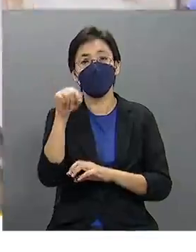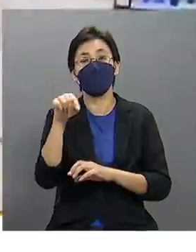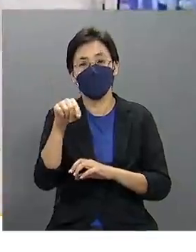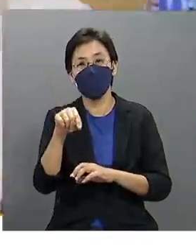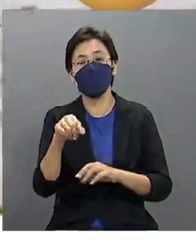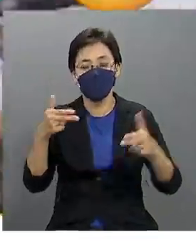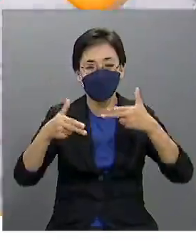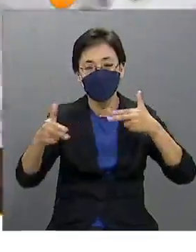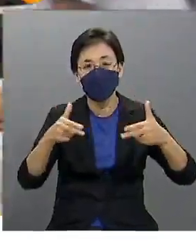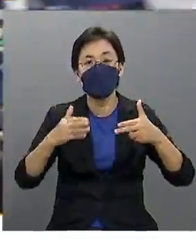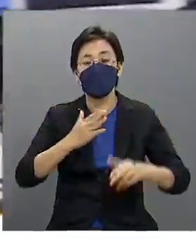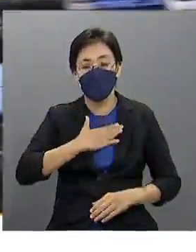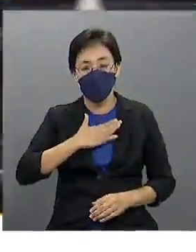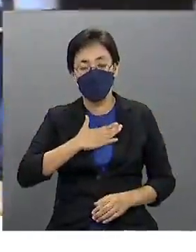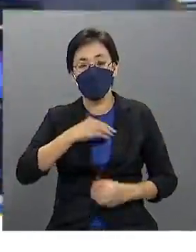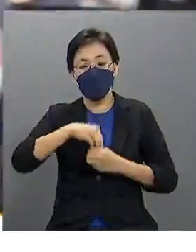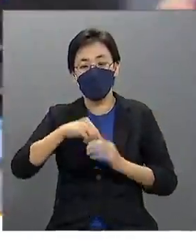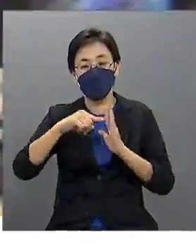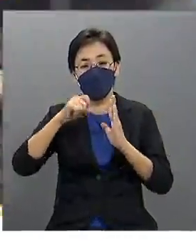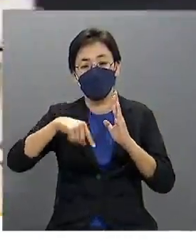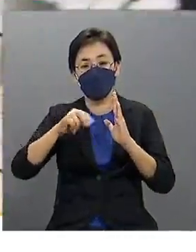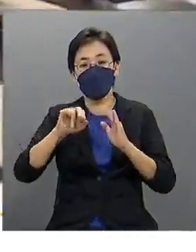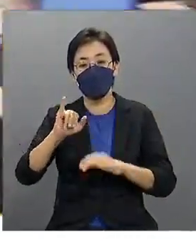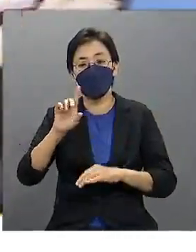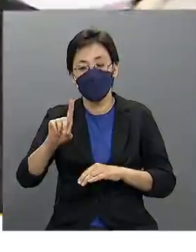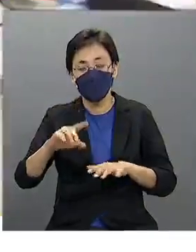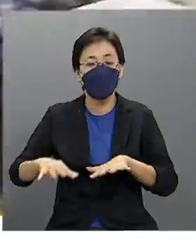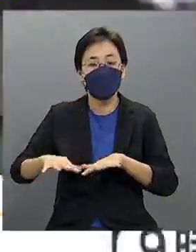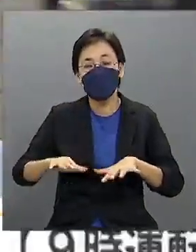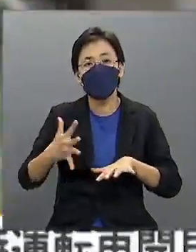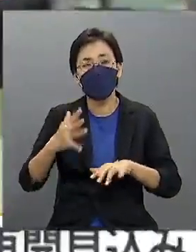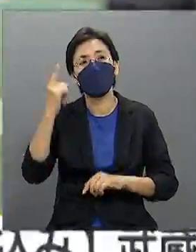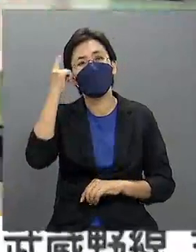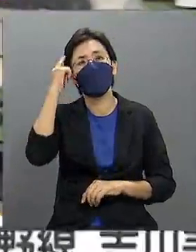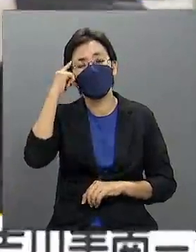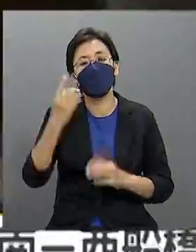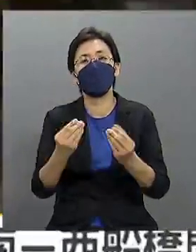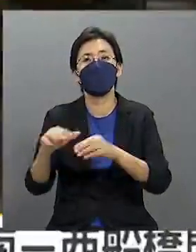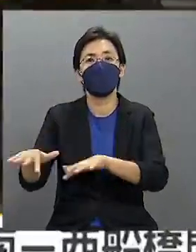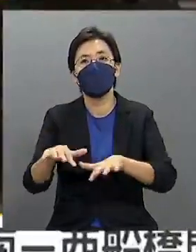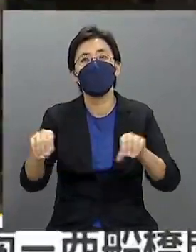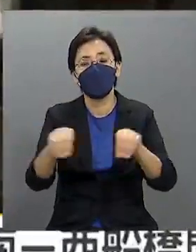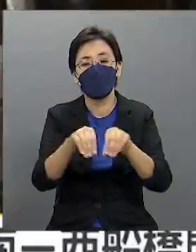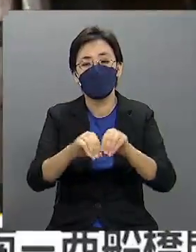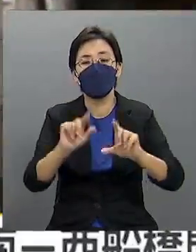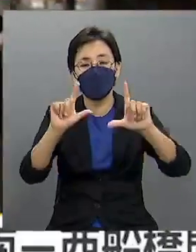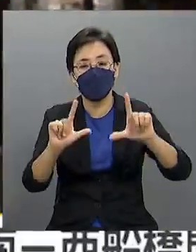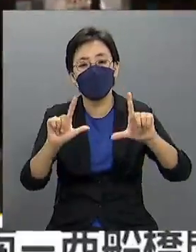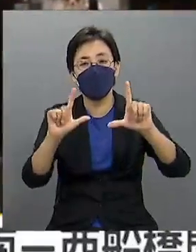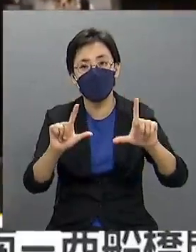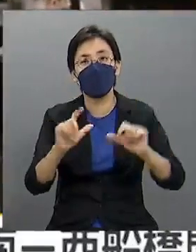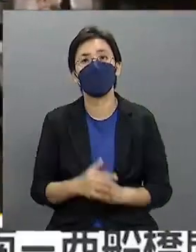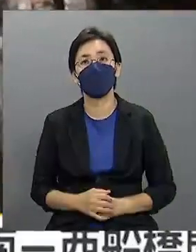่ล ..แล้ตอนลองดู